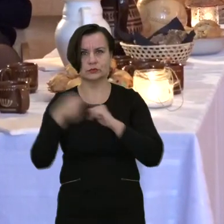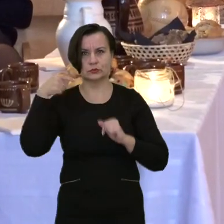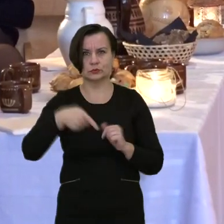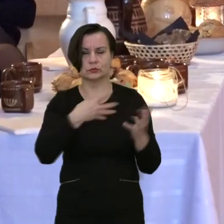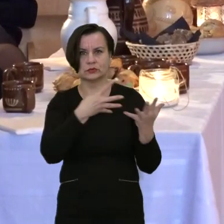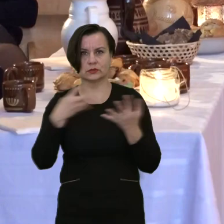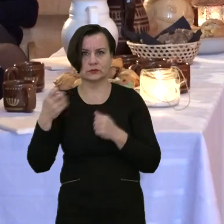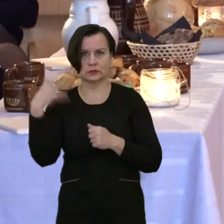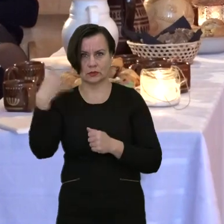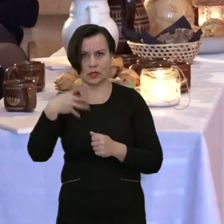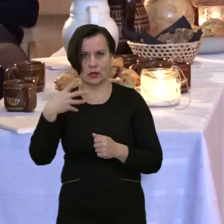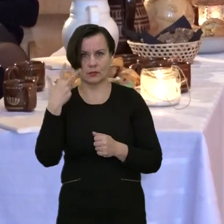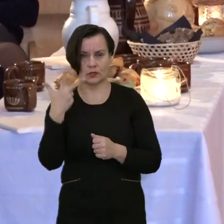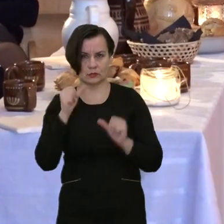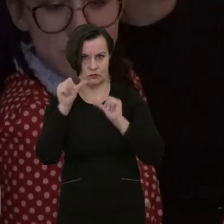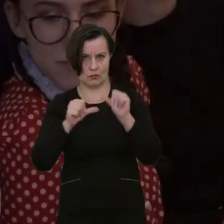paverstas